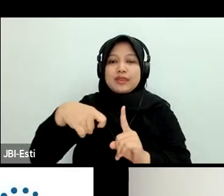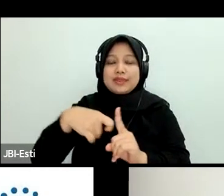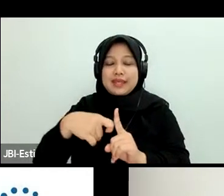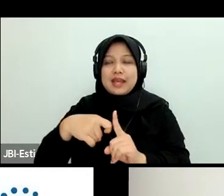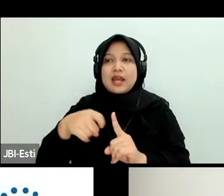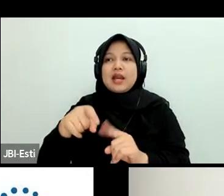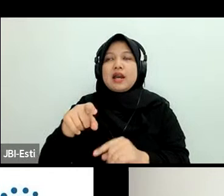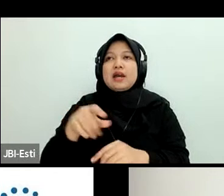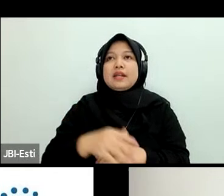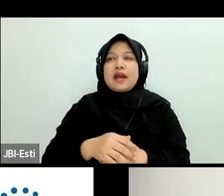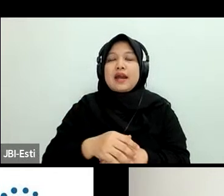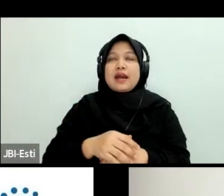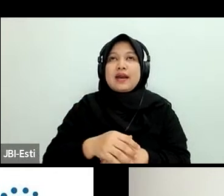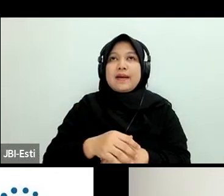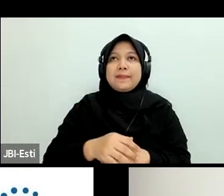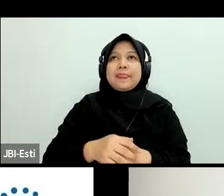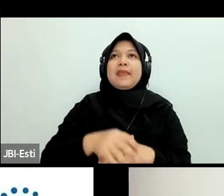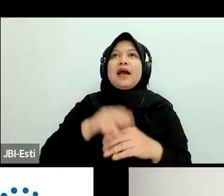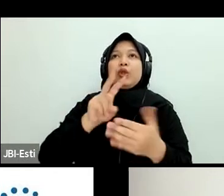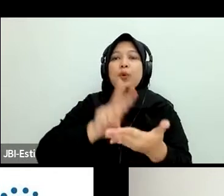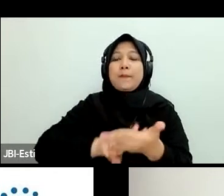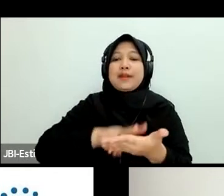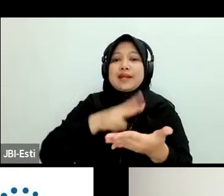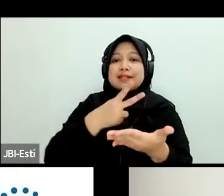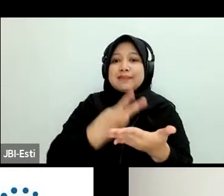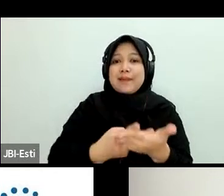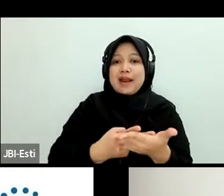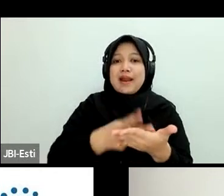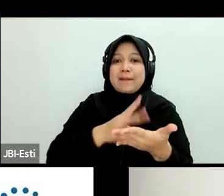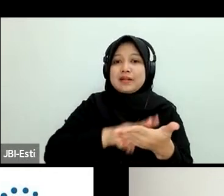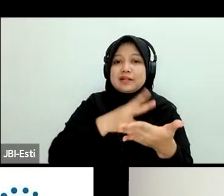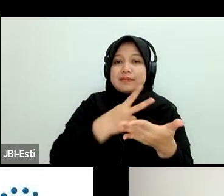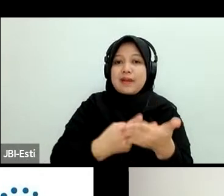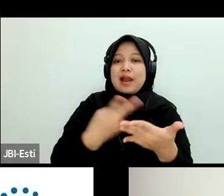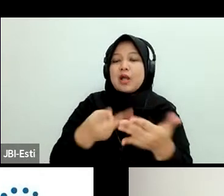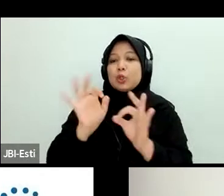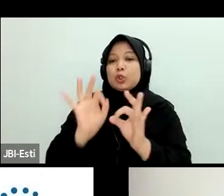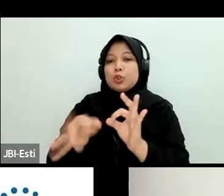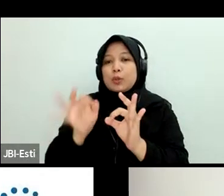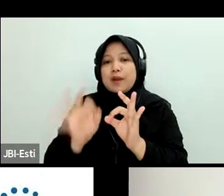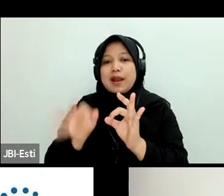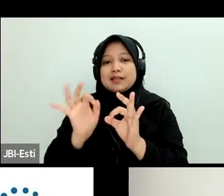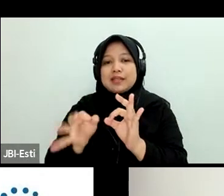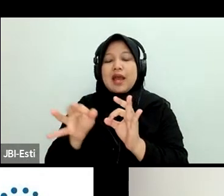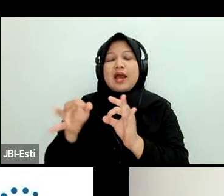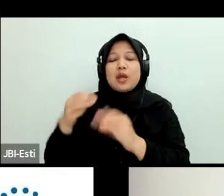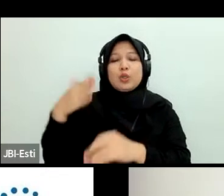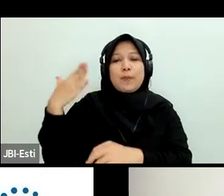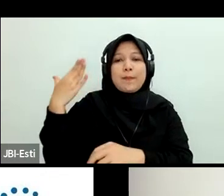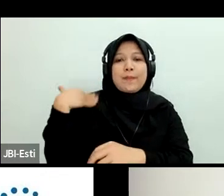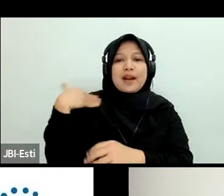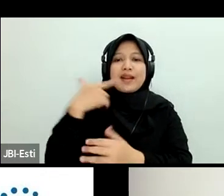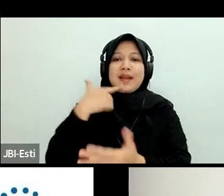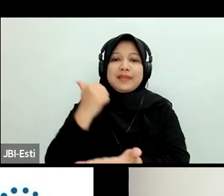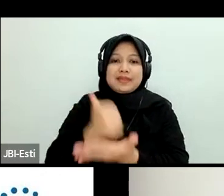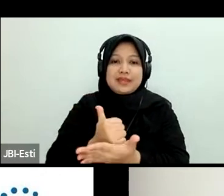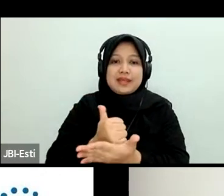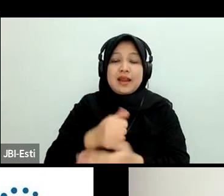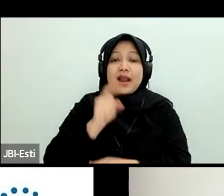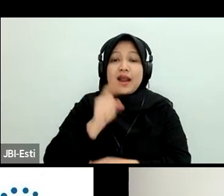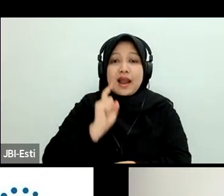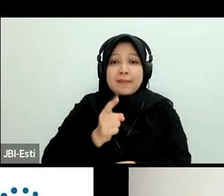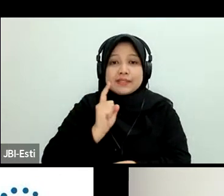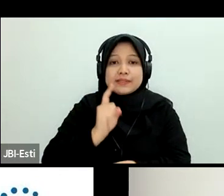dan jeruk di guru bahasa semakin Mas makin penting posisinya gitu karena sebetulnya yang disebut sebagai bahasa